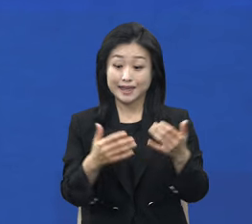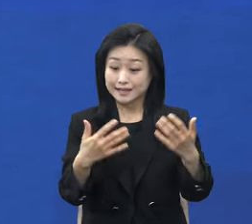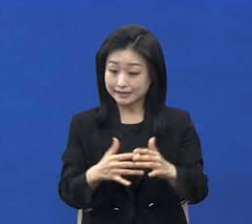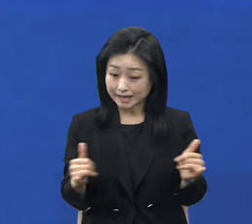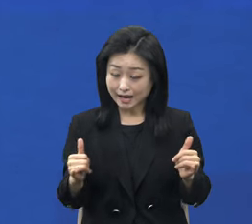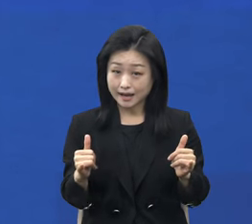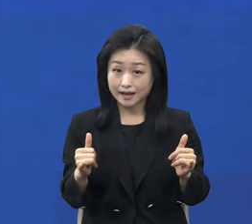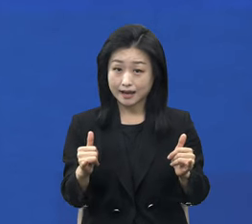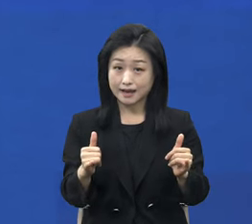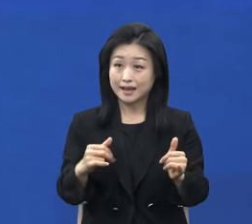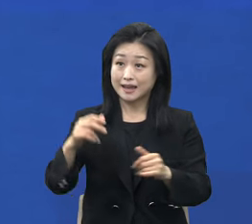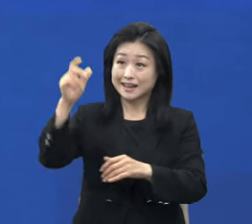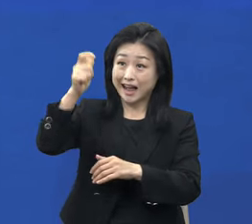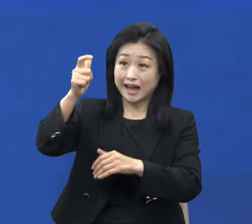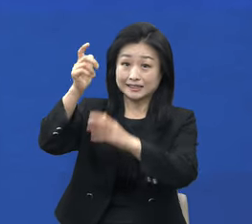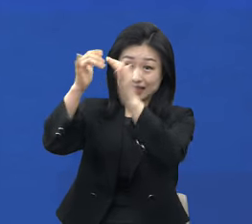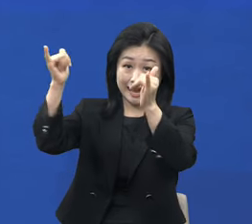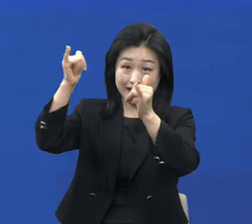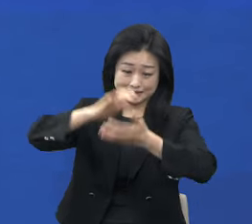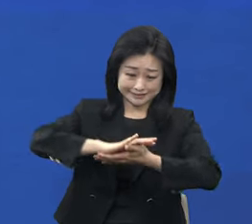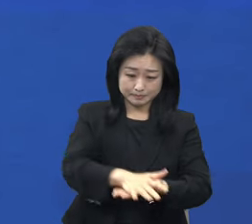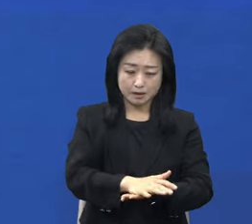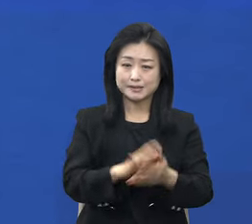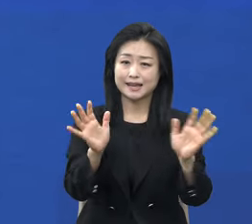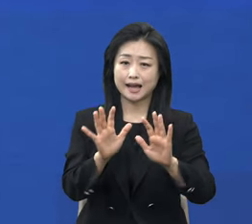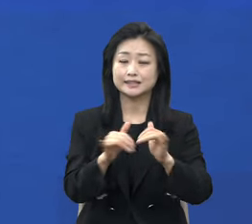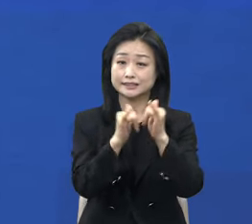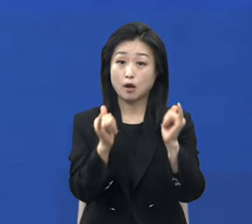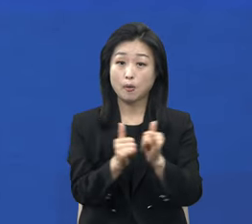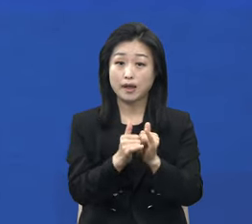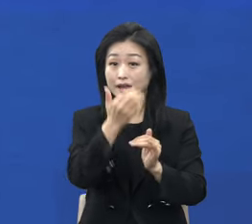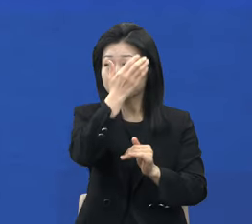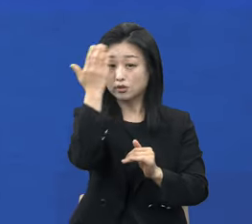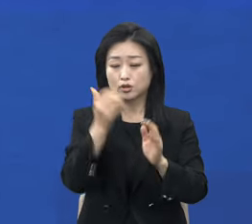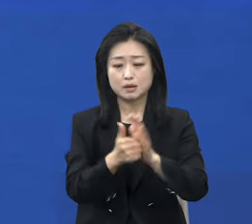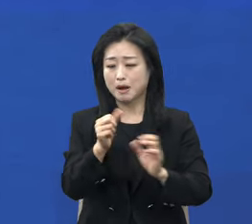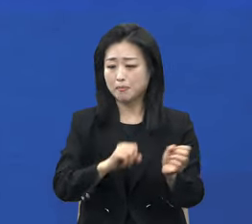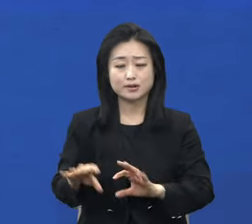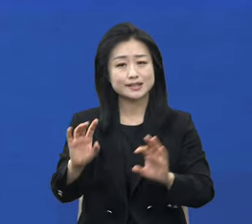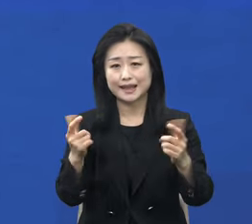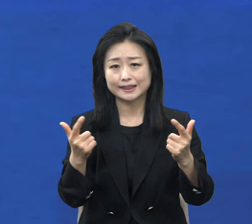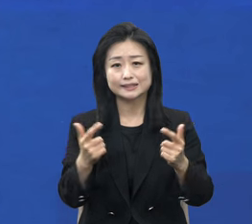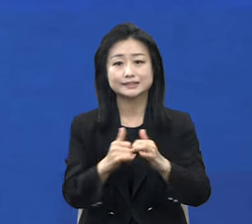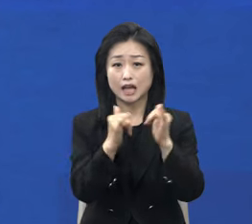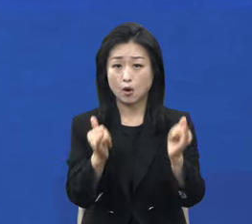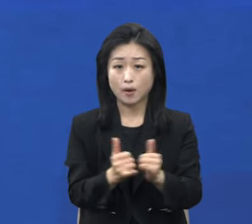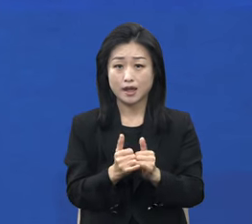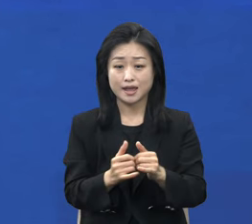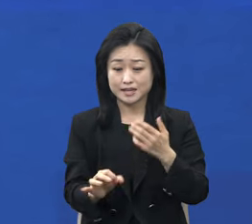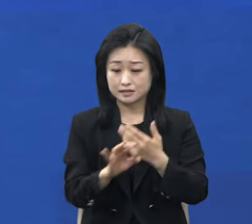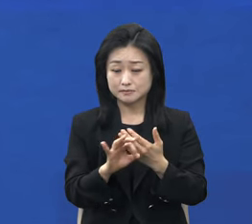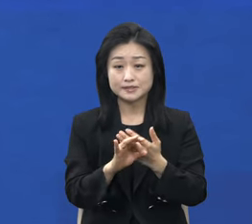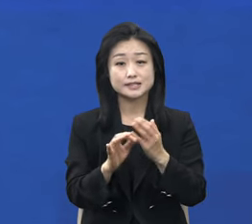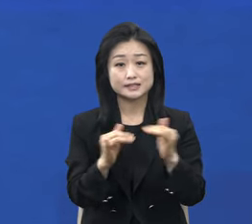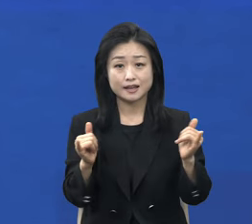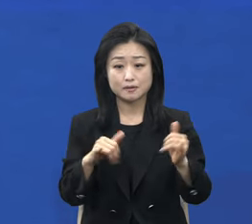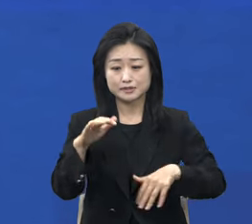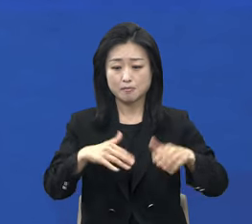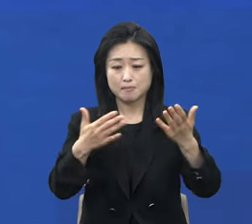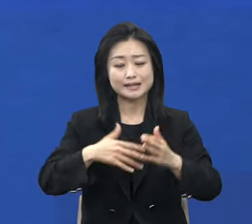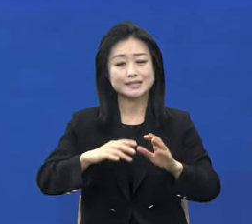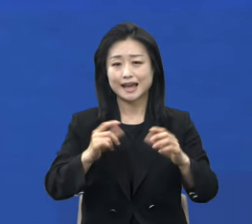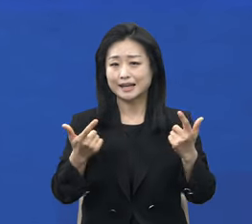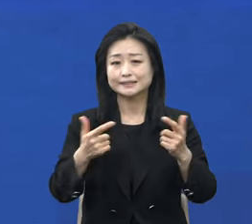약자가 강자에게 짓밟히지 않는 사회, 청년들이 희망을 버리지 않는 사회, 비정규직 노동자가 처벌받지 않는 사회를